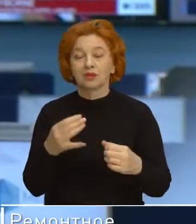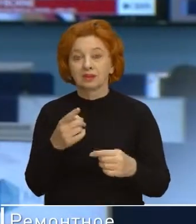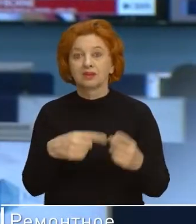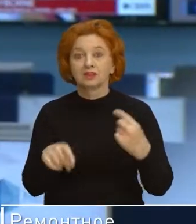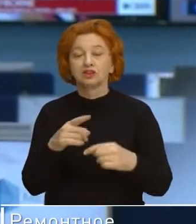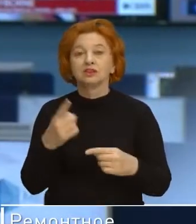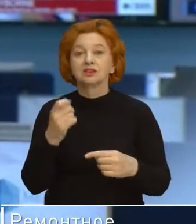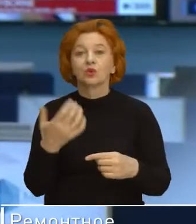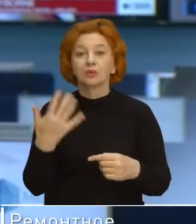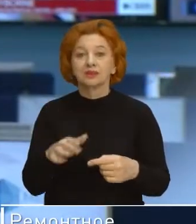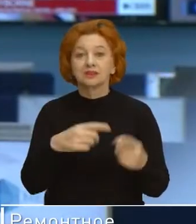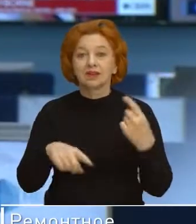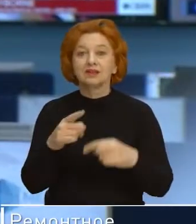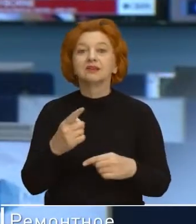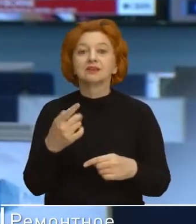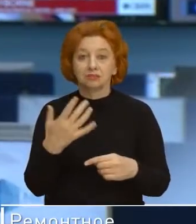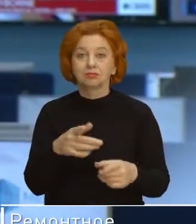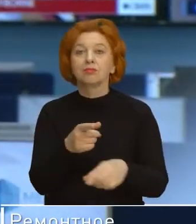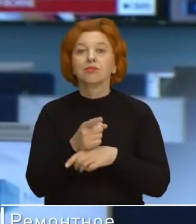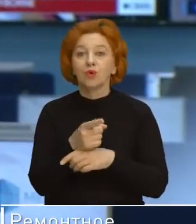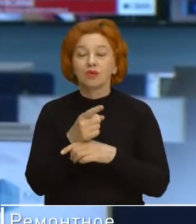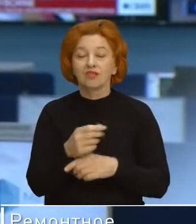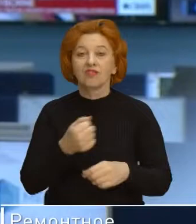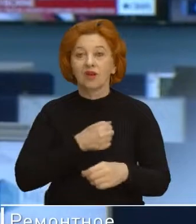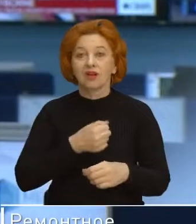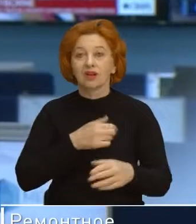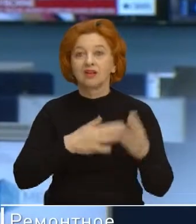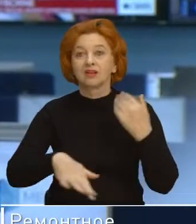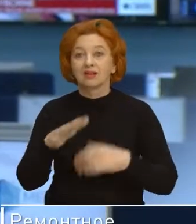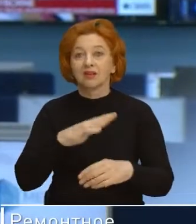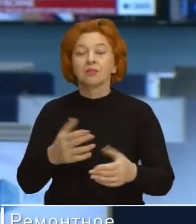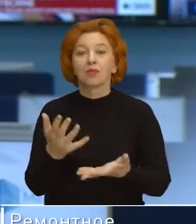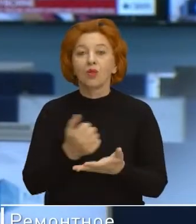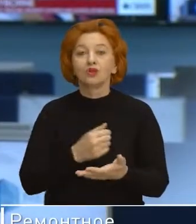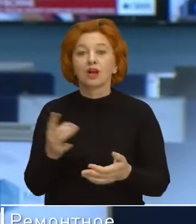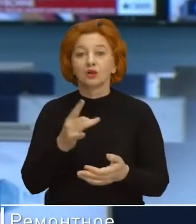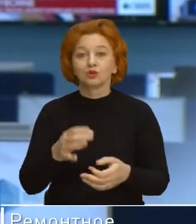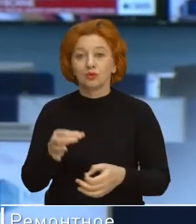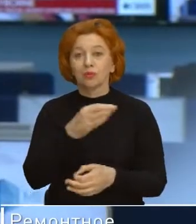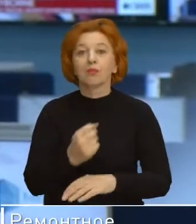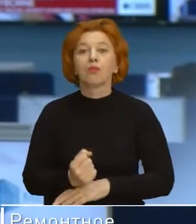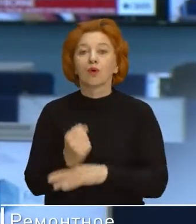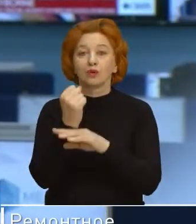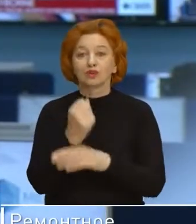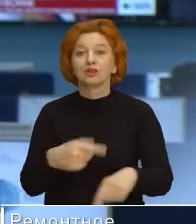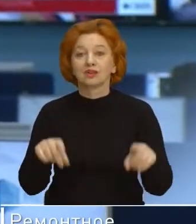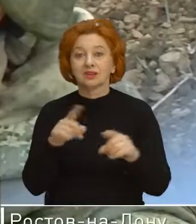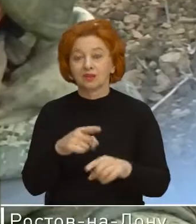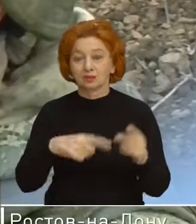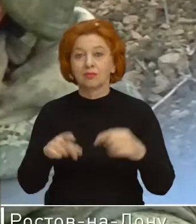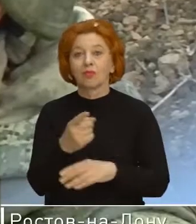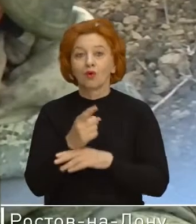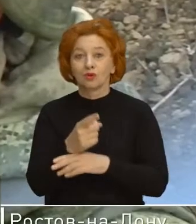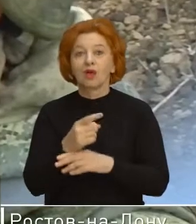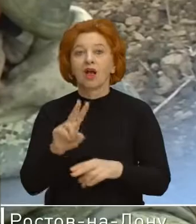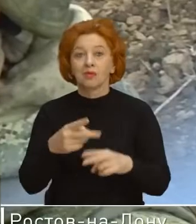танкистов 150-й мотострелковой дивизии Южного военного округа на учении в Ростовской области поддержали кочующие минометы.